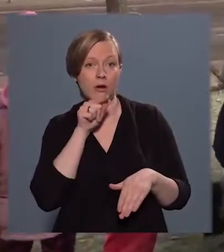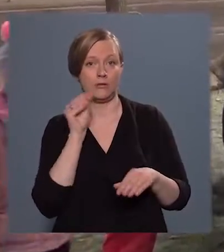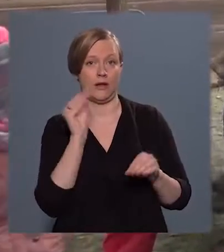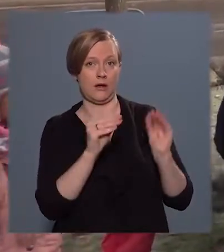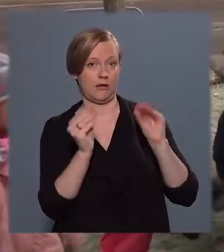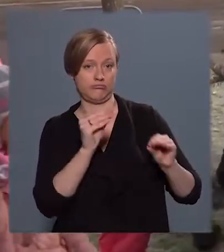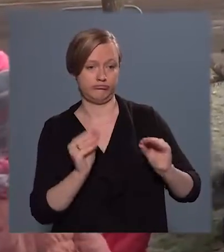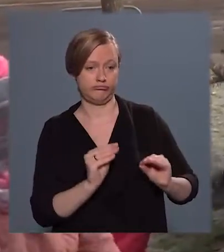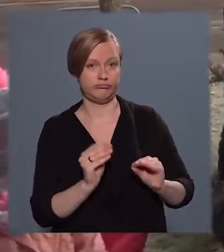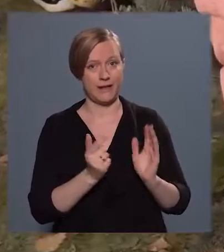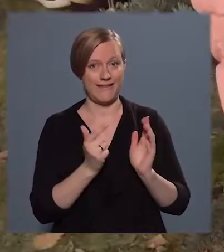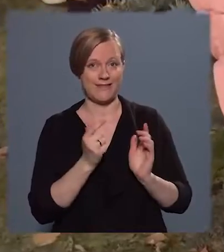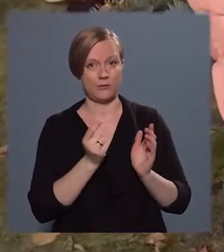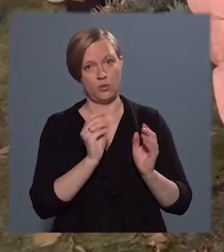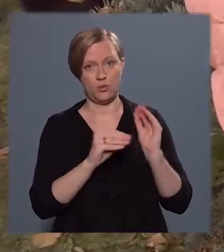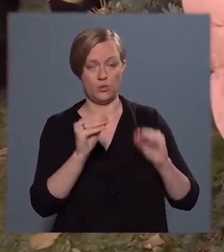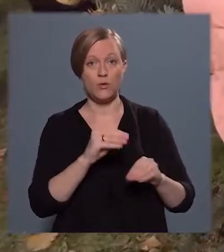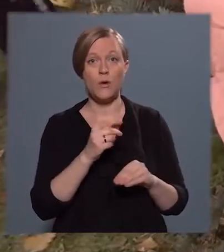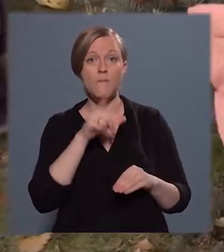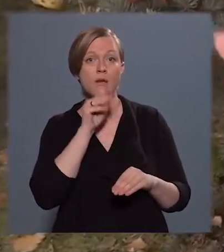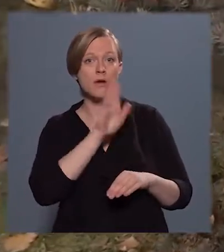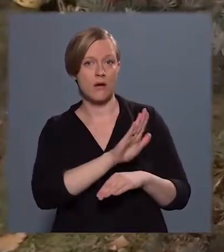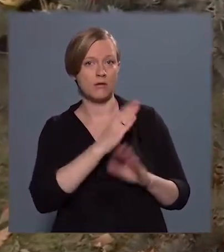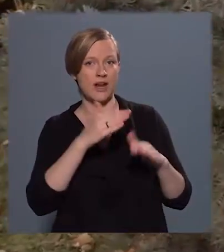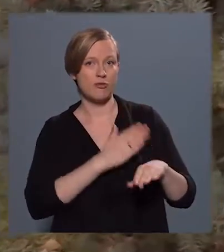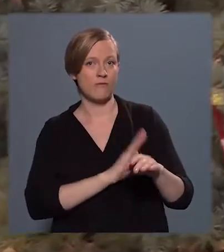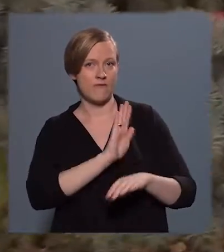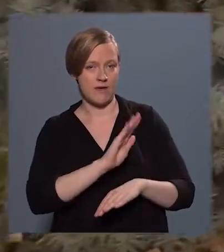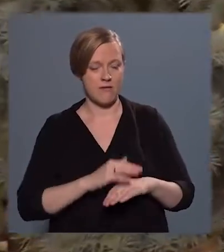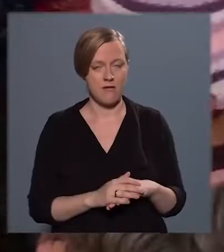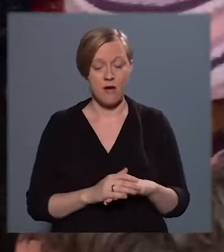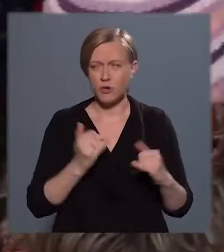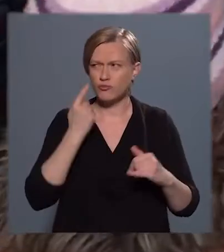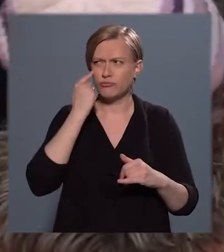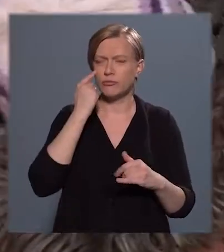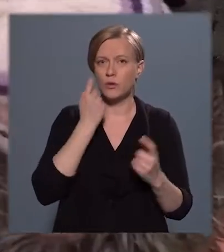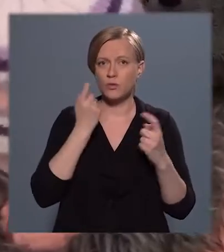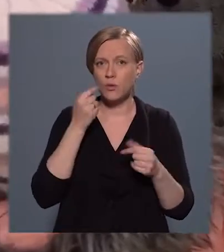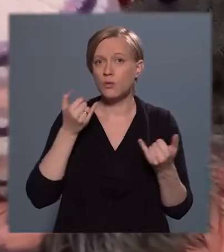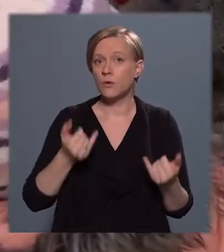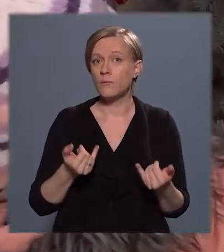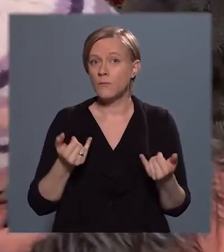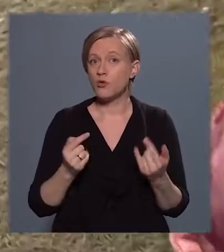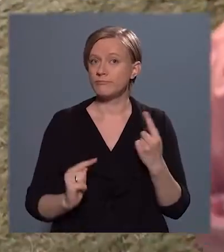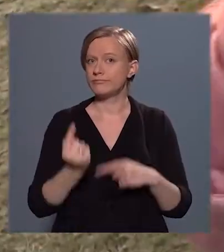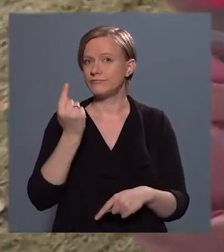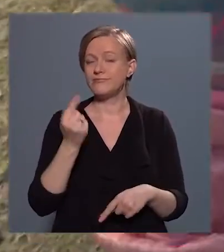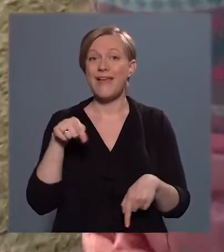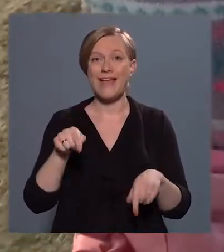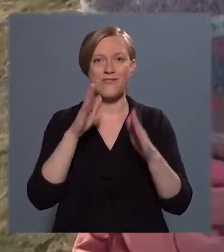a gyerekek, az a madarak karácsonyfája, és arra gondoltunk idén rendhagyó módon, hogy most erre a fára